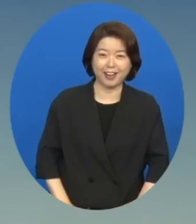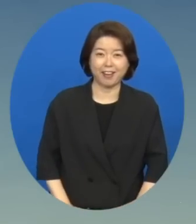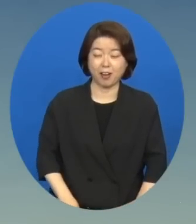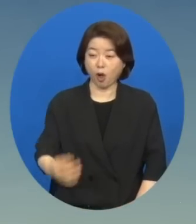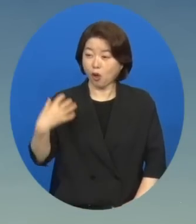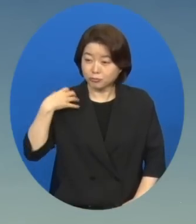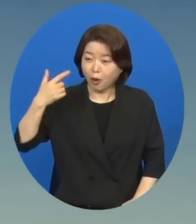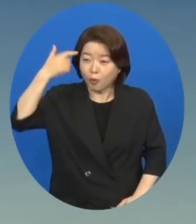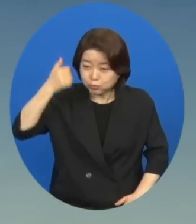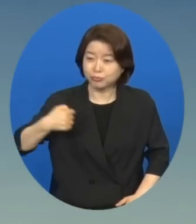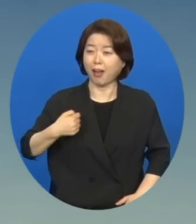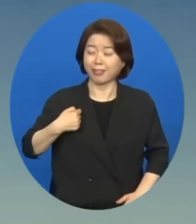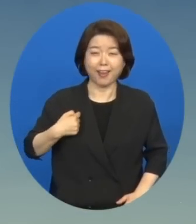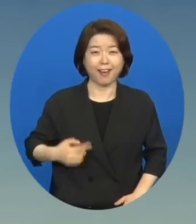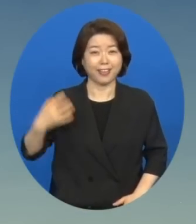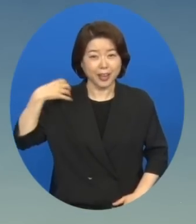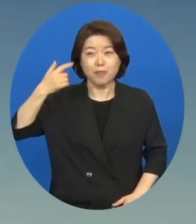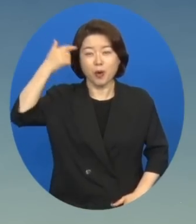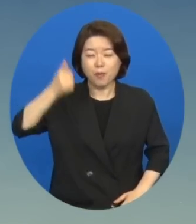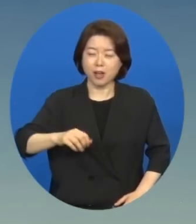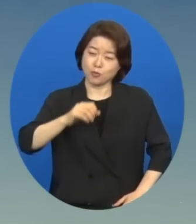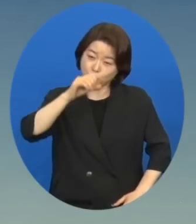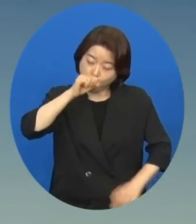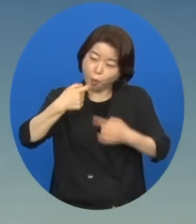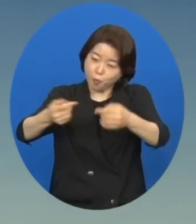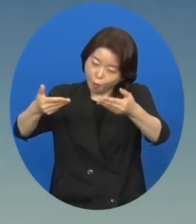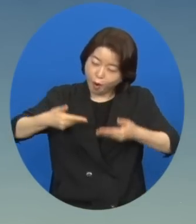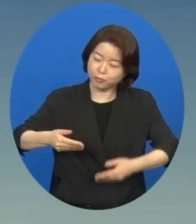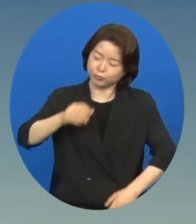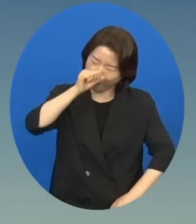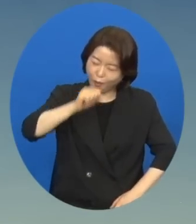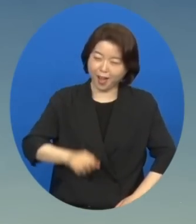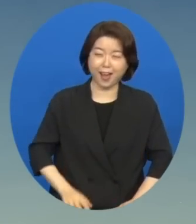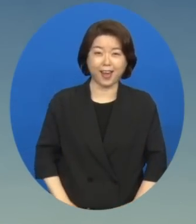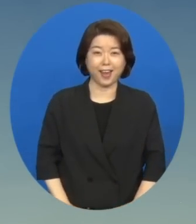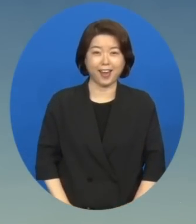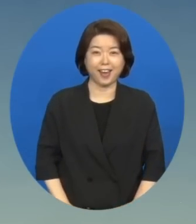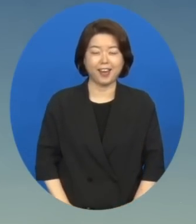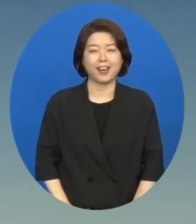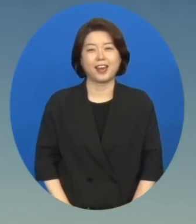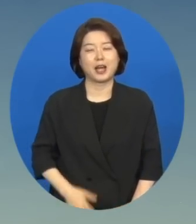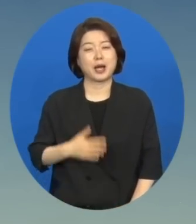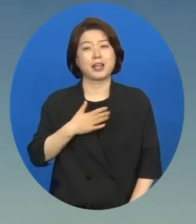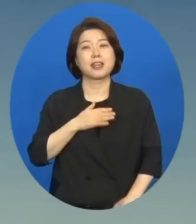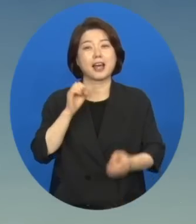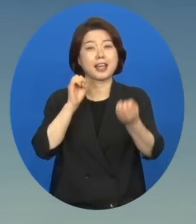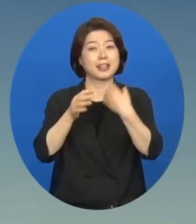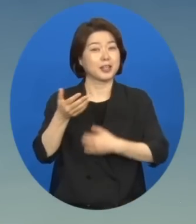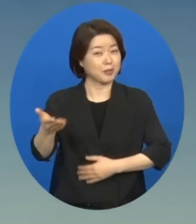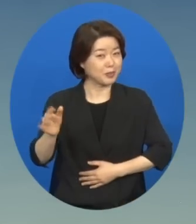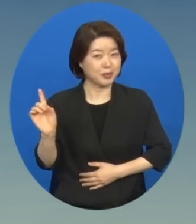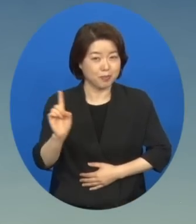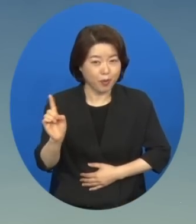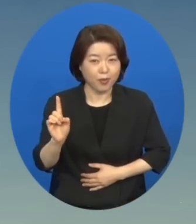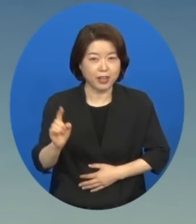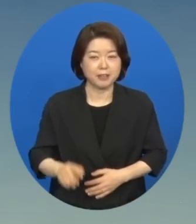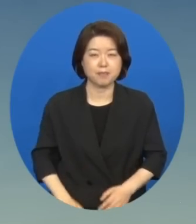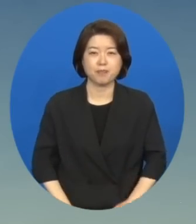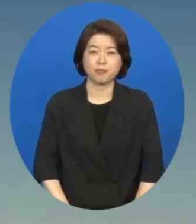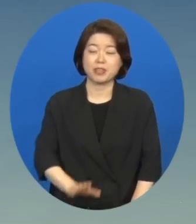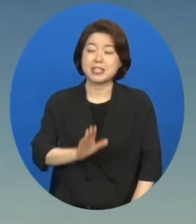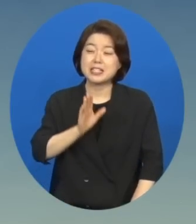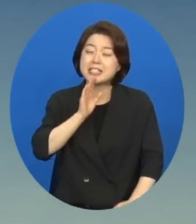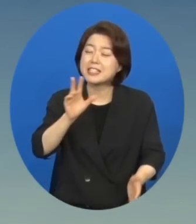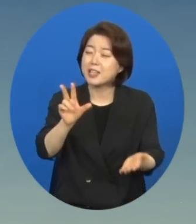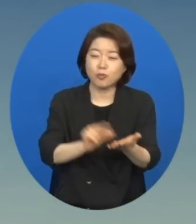담당 목사인데 그래도 좀 좋게 봐주면 얼마나 좋아요. 그러면 제가 뭐라고 대답하냐면, 진짜